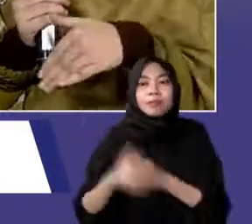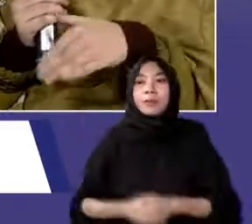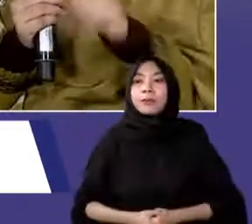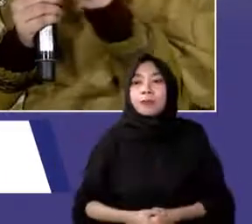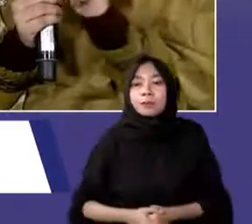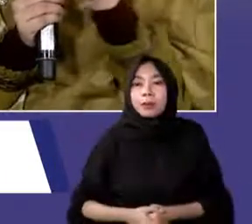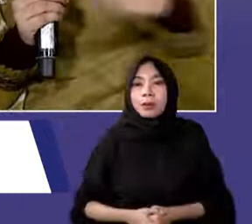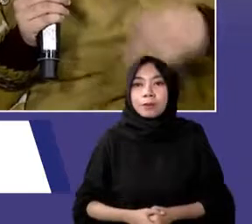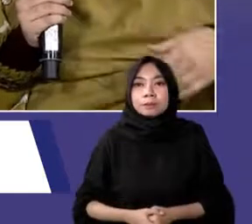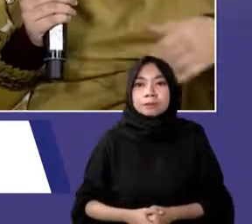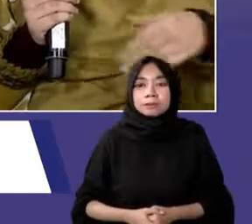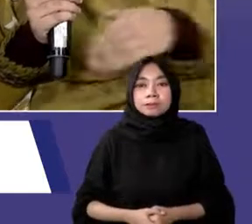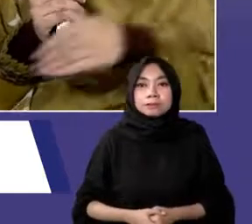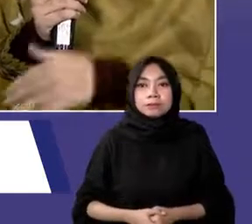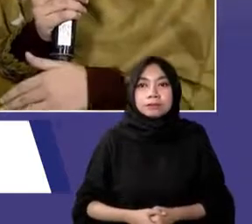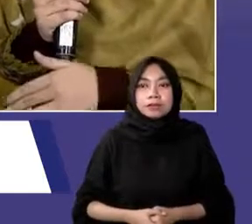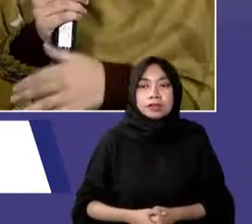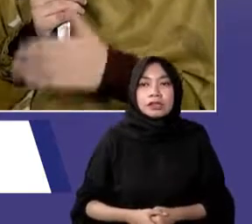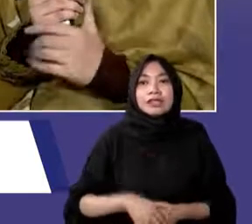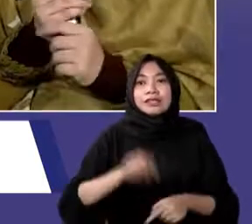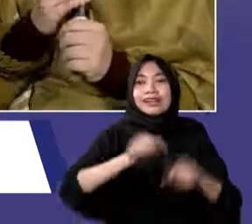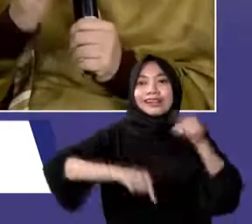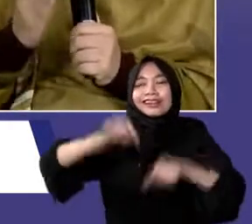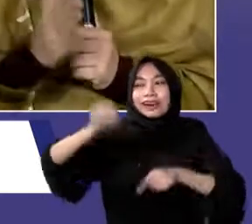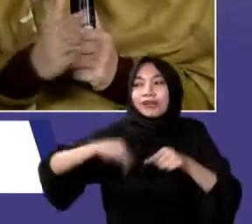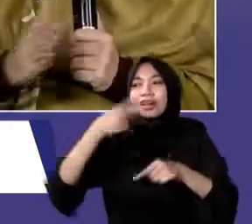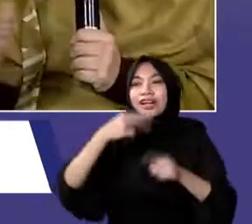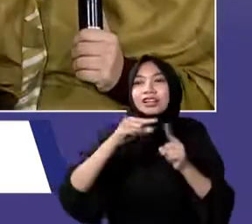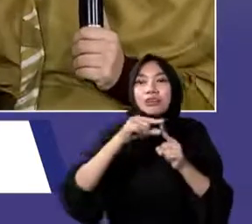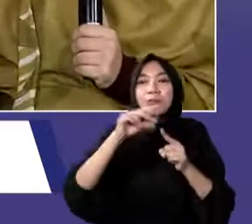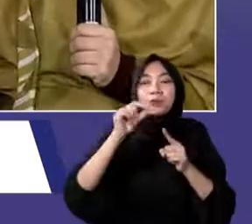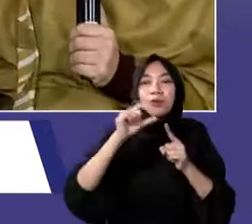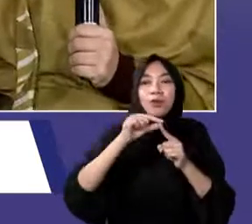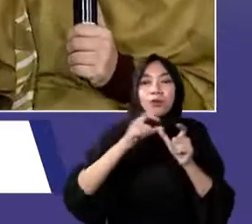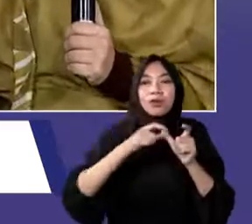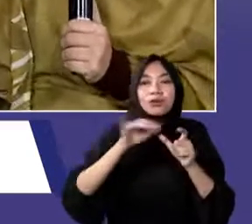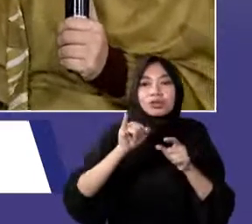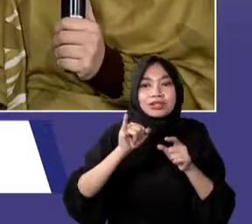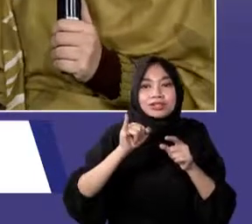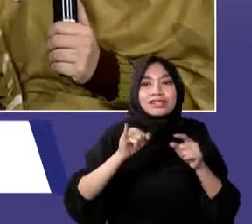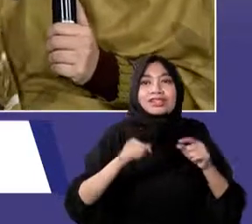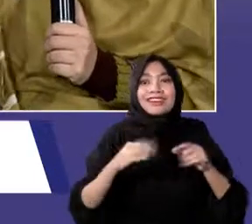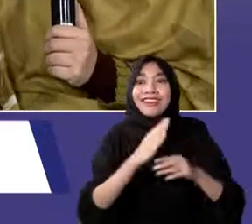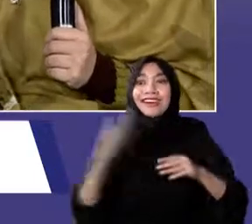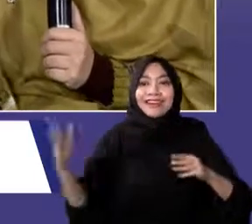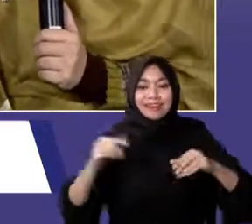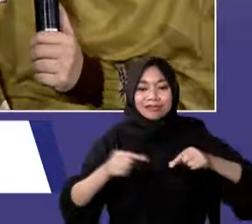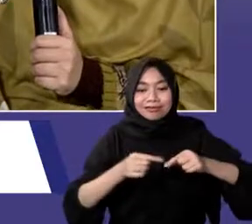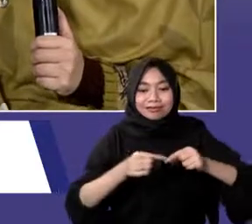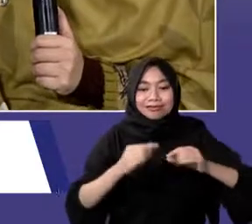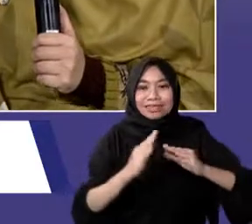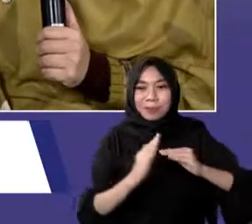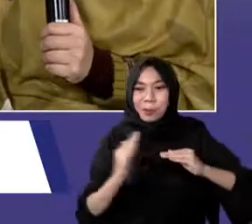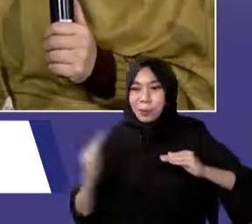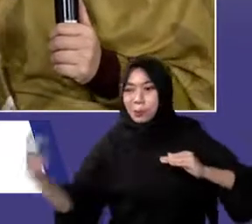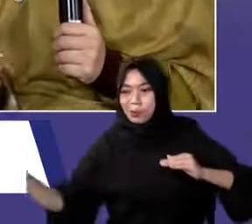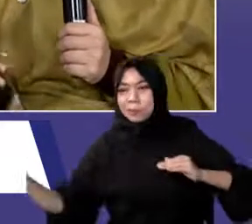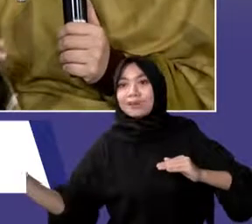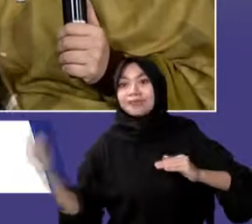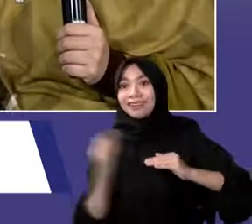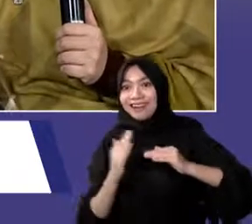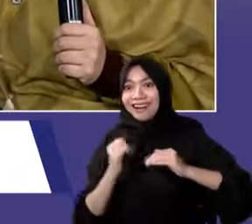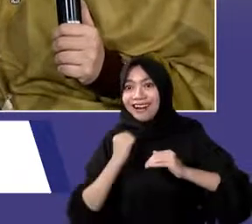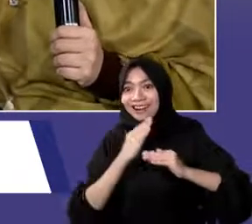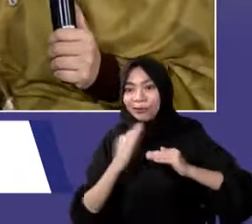dari grafik, ini kita melihatnya berdasarkan proporsi Mbak Putri. Semakin panjang ke kanan artinya semakin banyak orang yang sedang sakit. Dan